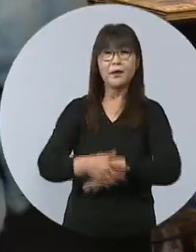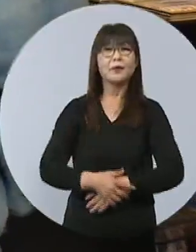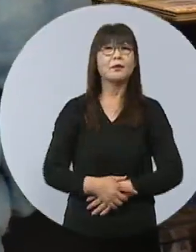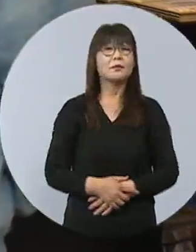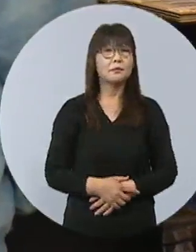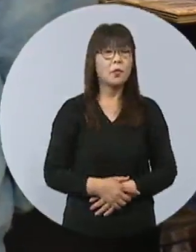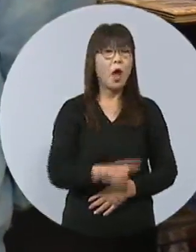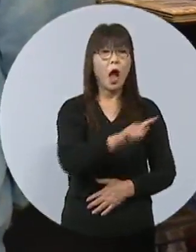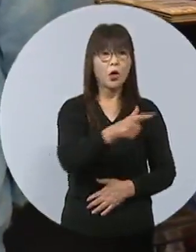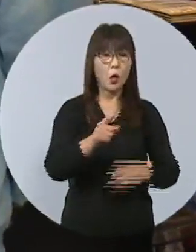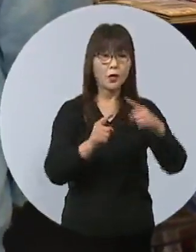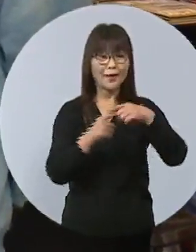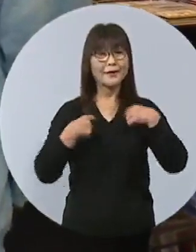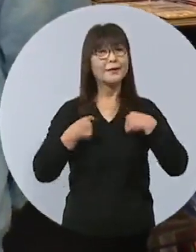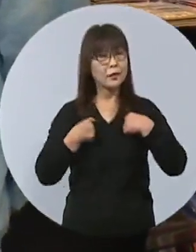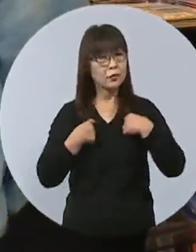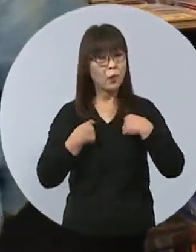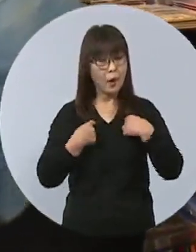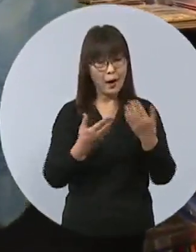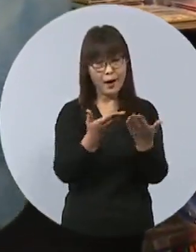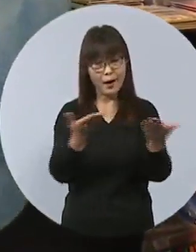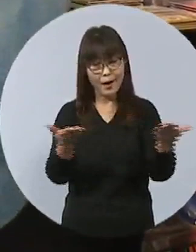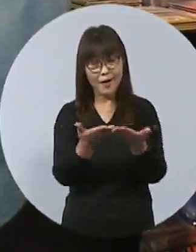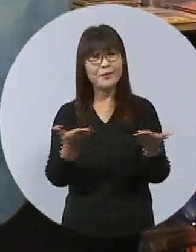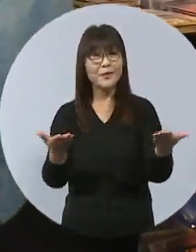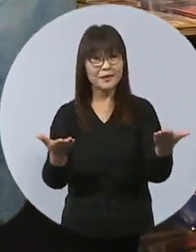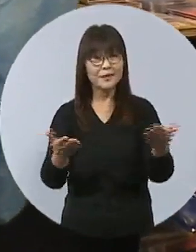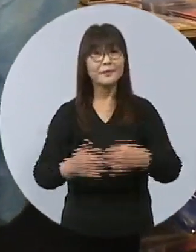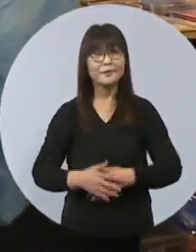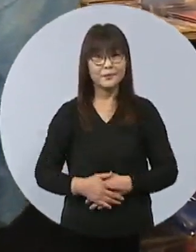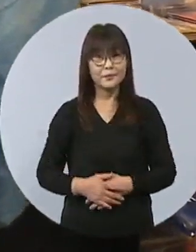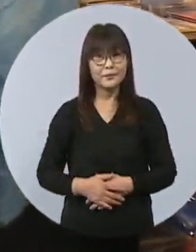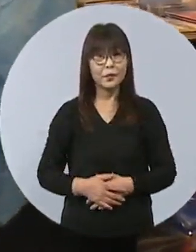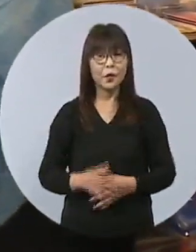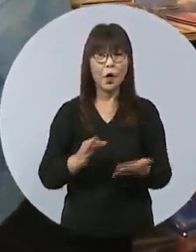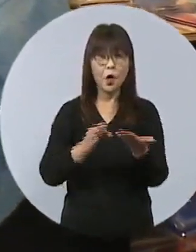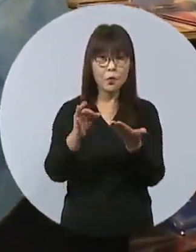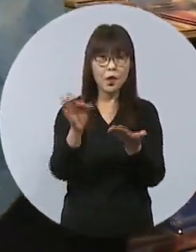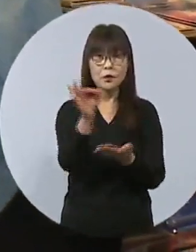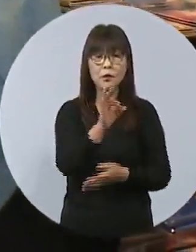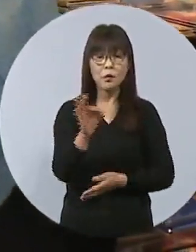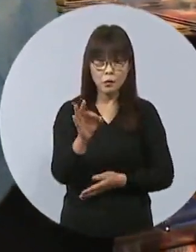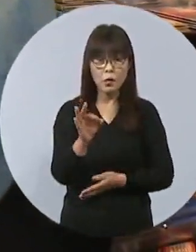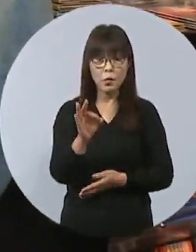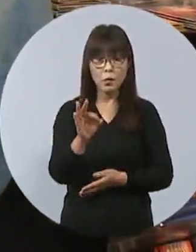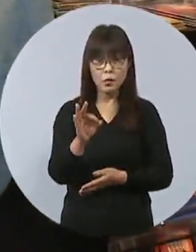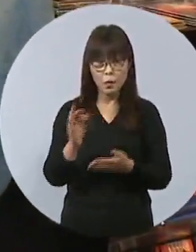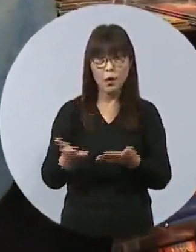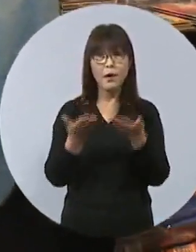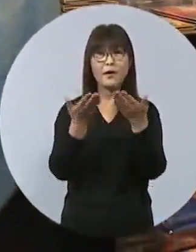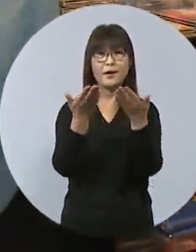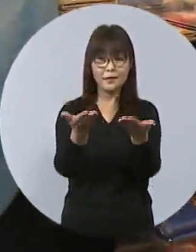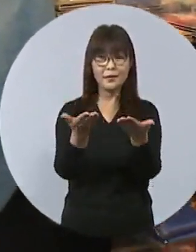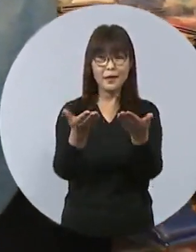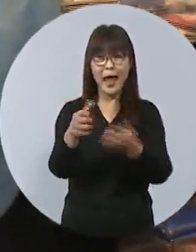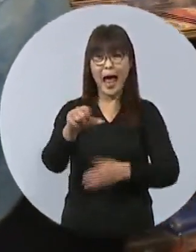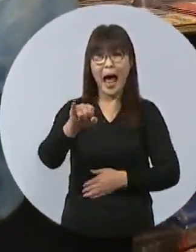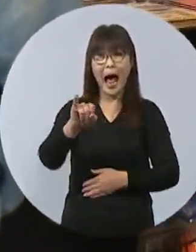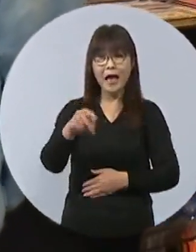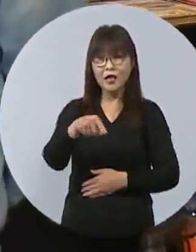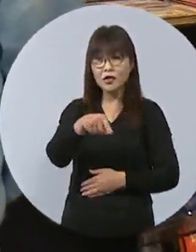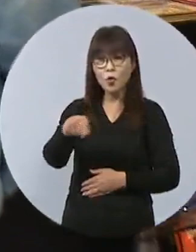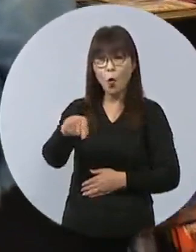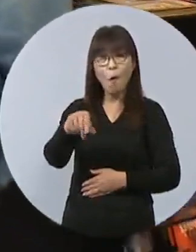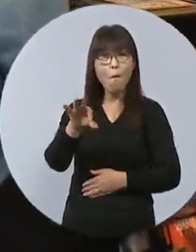こういった色の T シャツとかありますけども、うん、はい、じゃあお店の商品をこう提供して藍染めしてもらってっていう形なんですか。